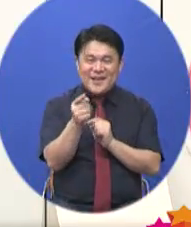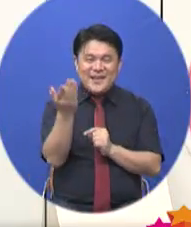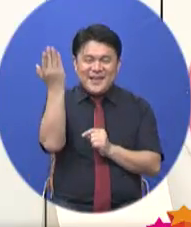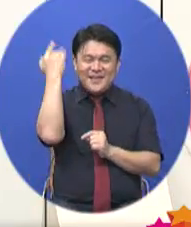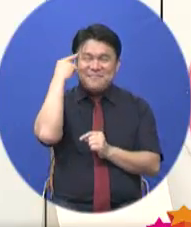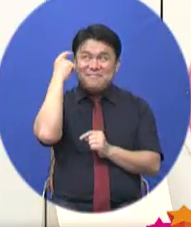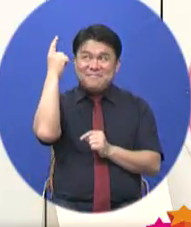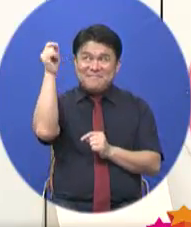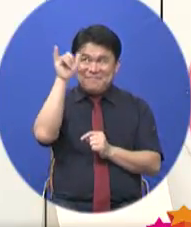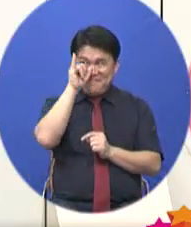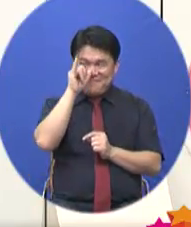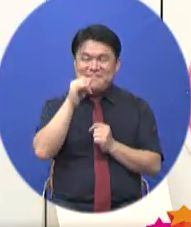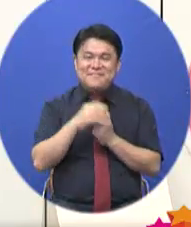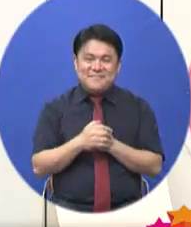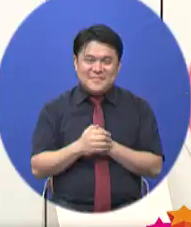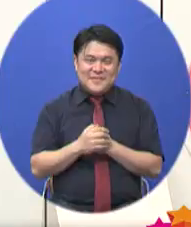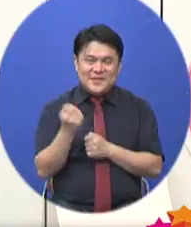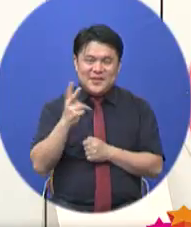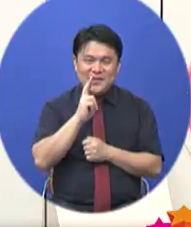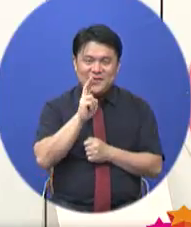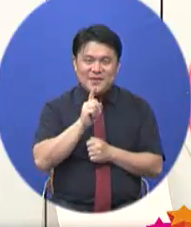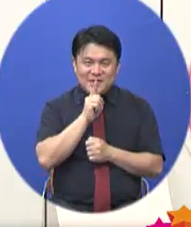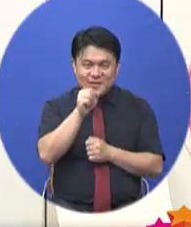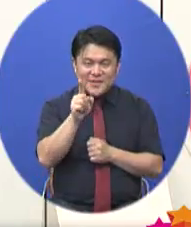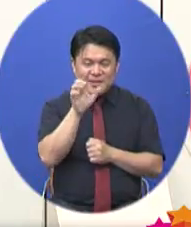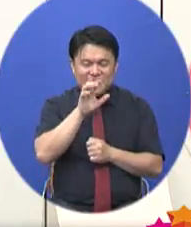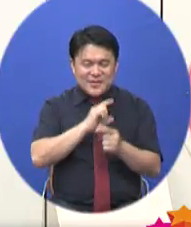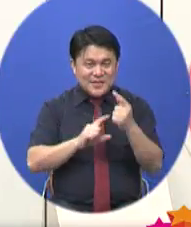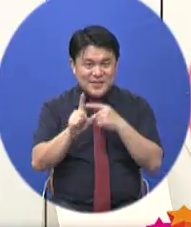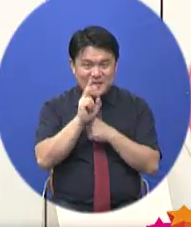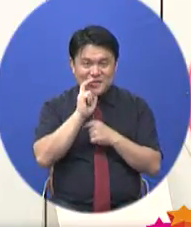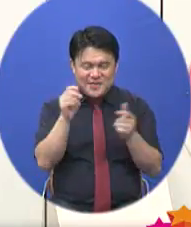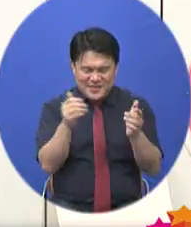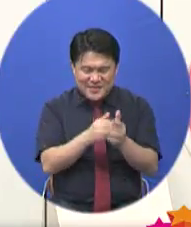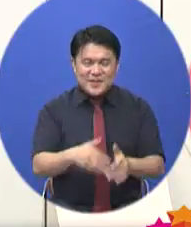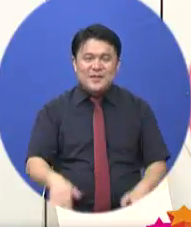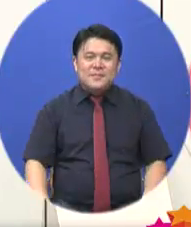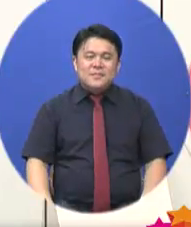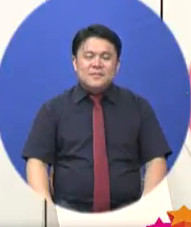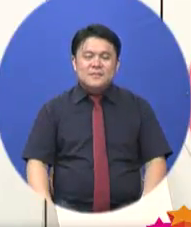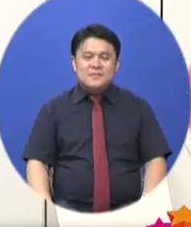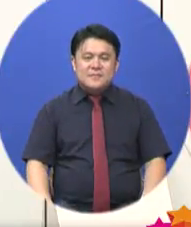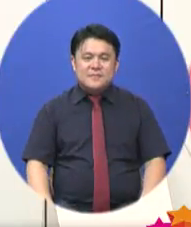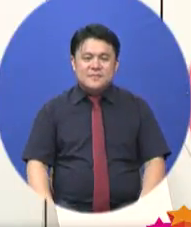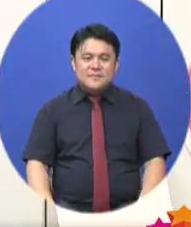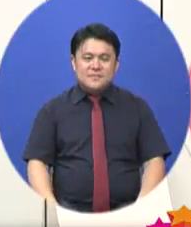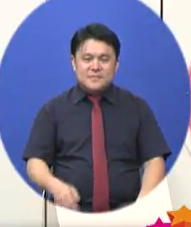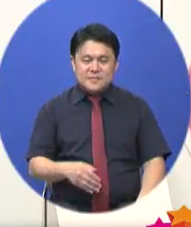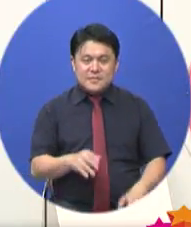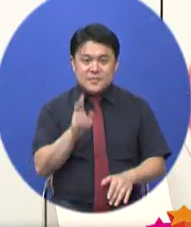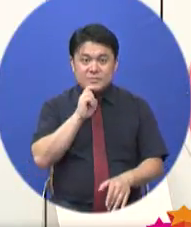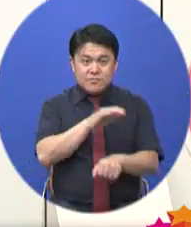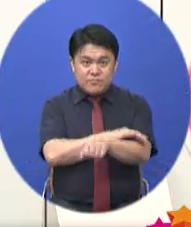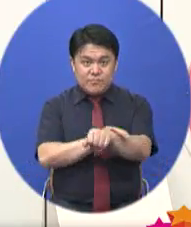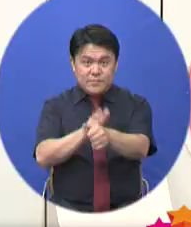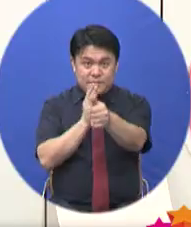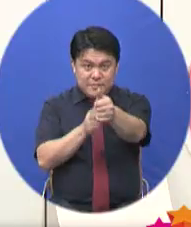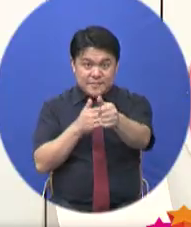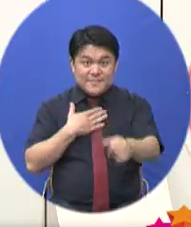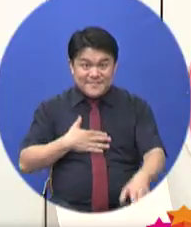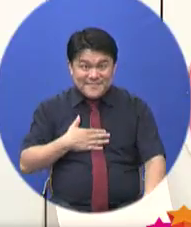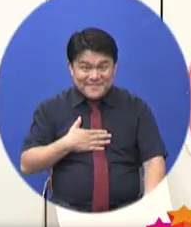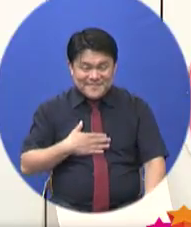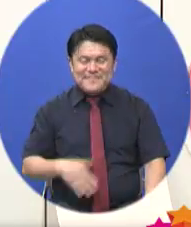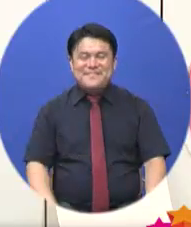옛날 생각이 나가지고 네. 그래서 한 번 또 몇 번 더 연습을 다 해보고 했습니다. 아, 잘하셨습니다. 네. 노래 잘